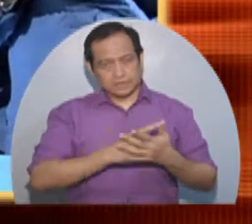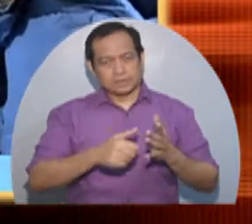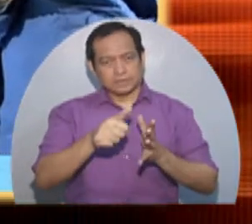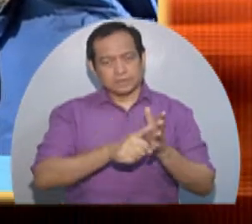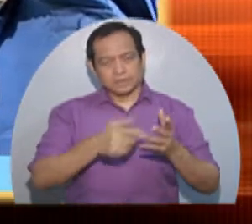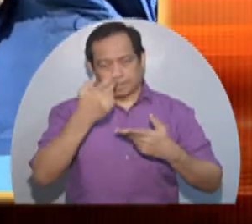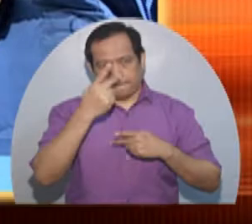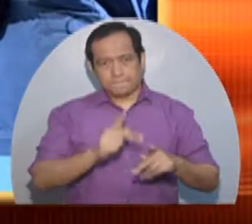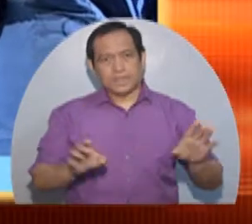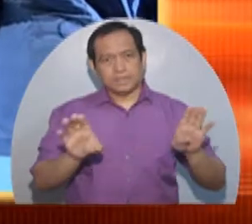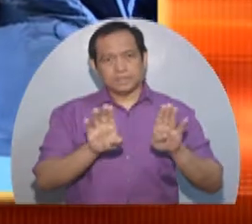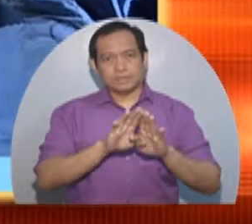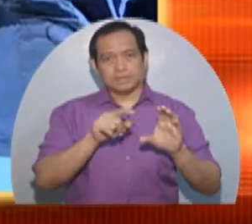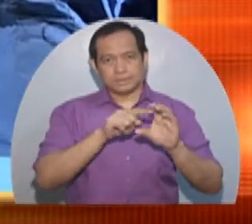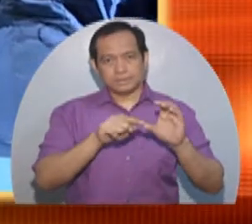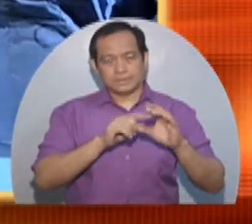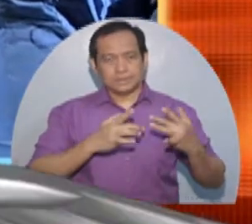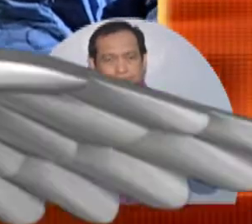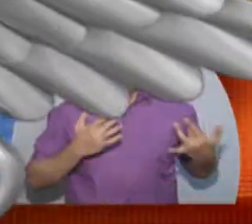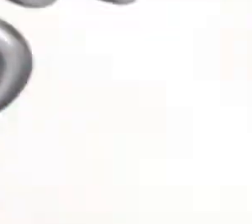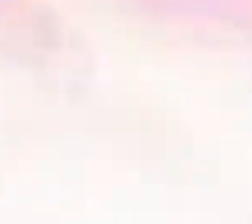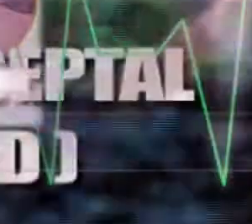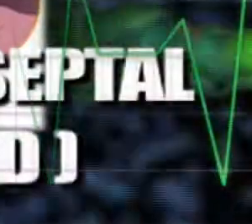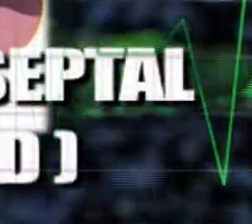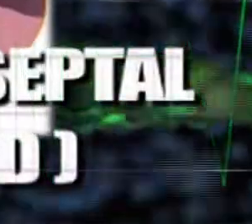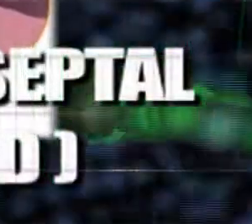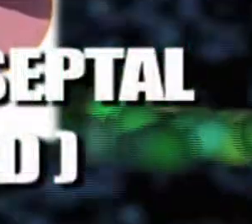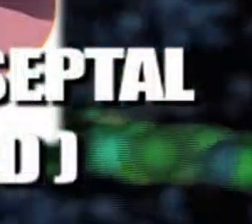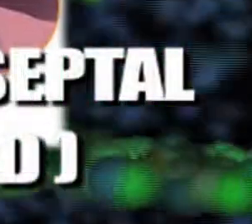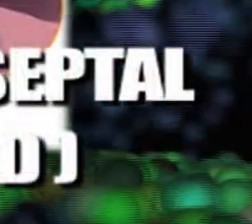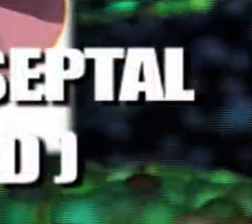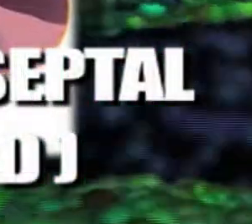operahan ng pasyente para isara ang butas sa puso.